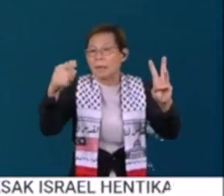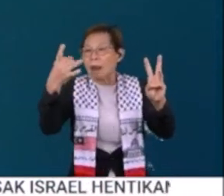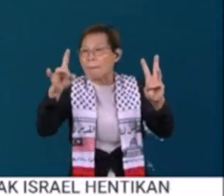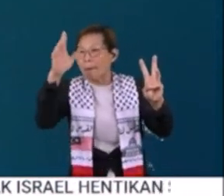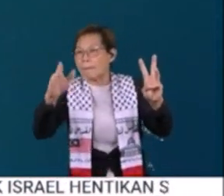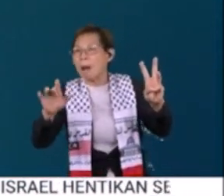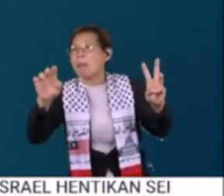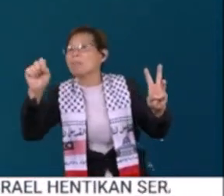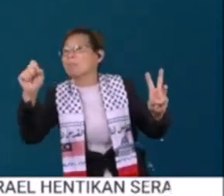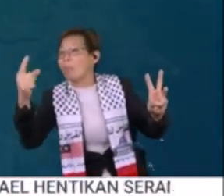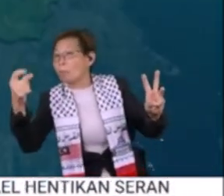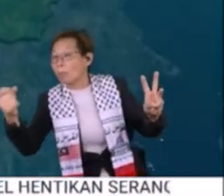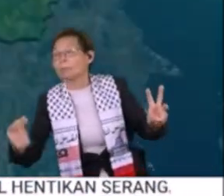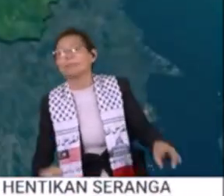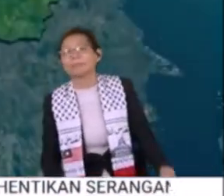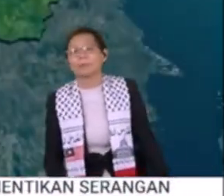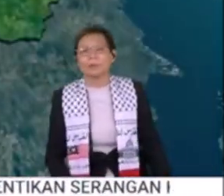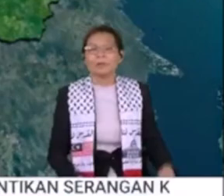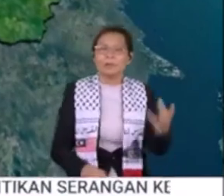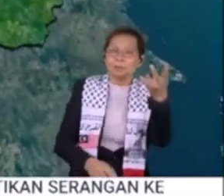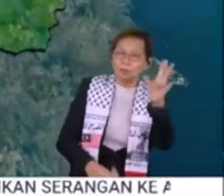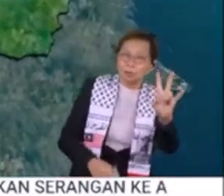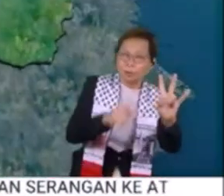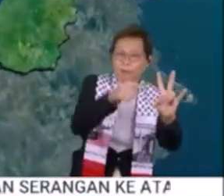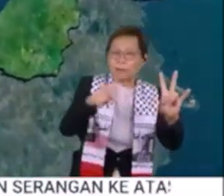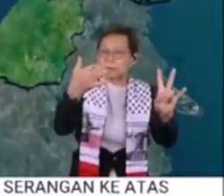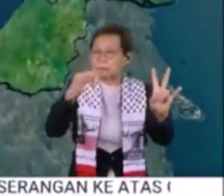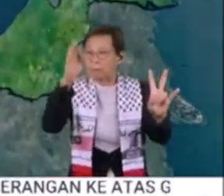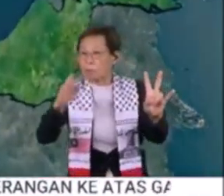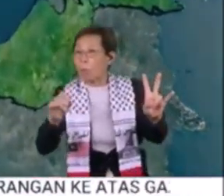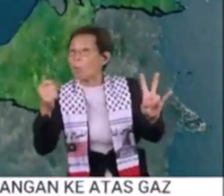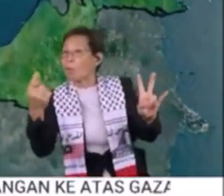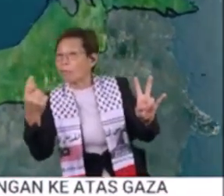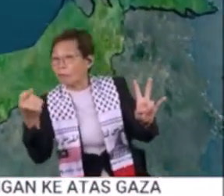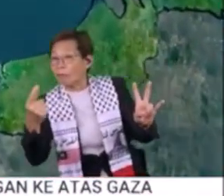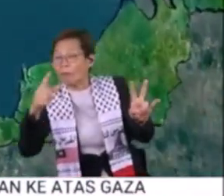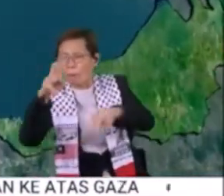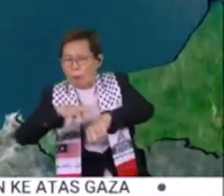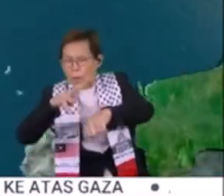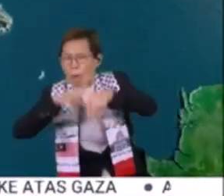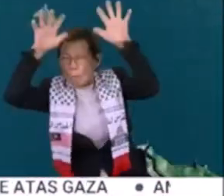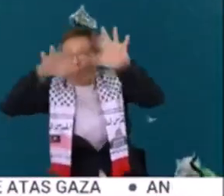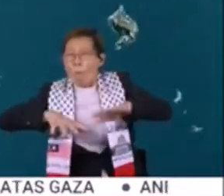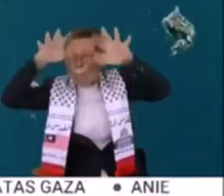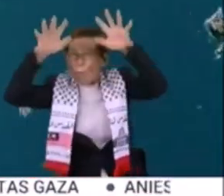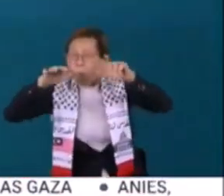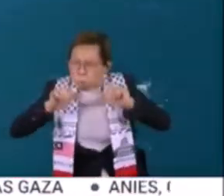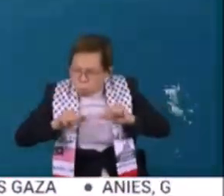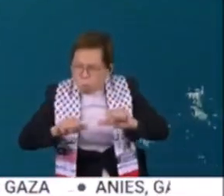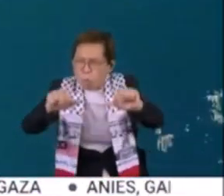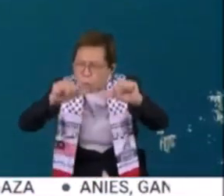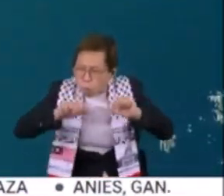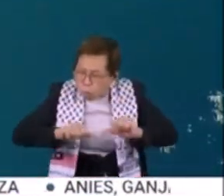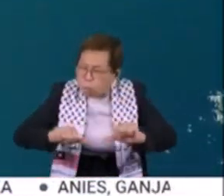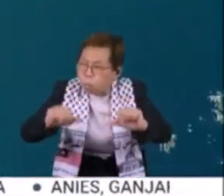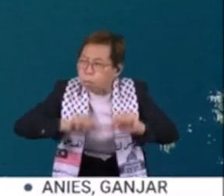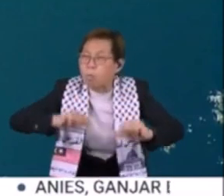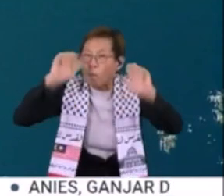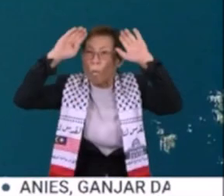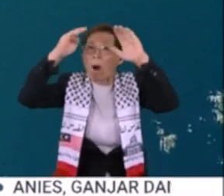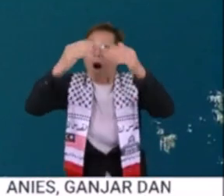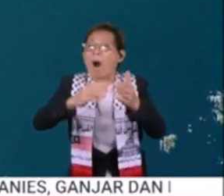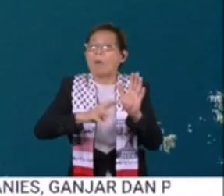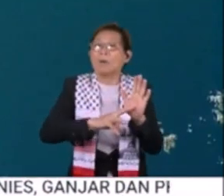18 November nanti. Seterusnya pada 17 hingga 19 November pula, amaran hujan berterusan juga dikeluarkan untuk di negeri Pahang